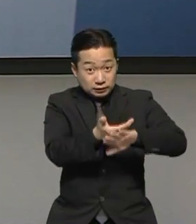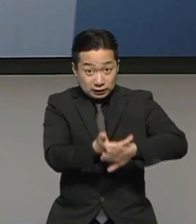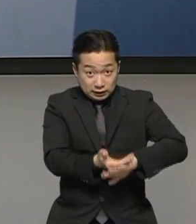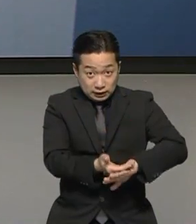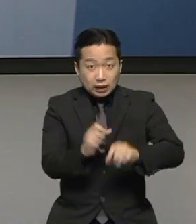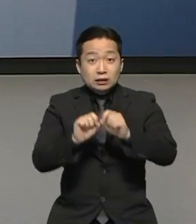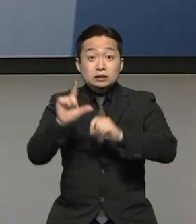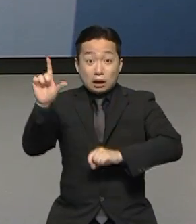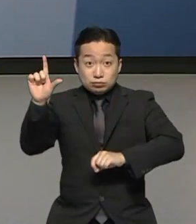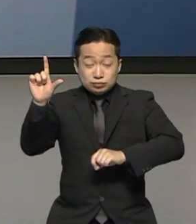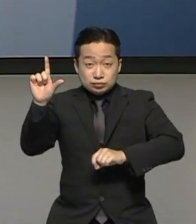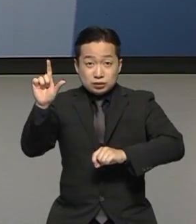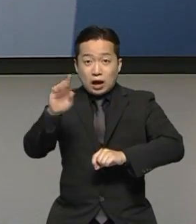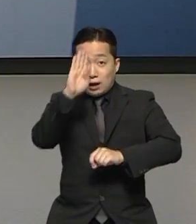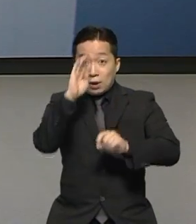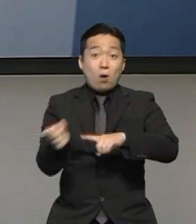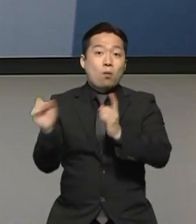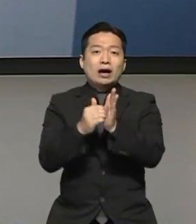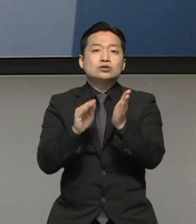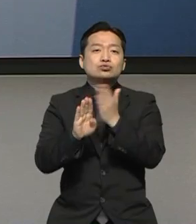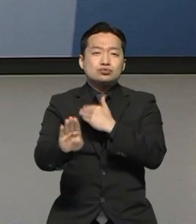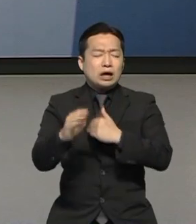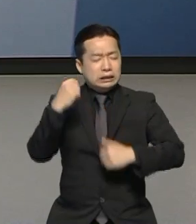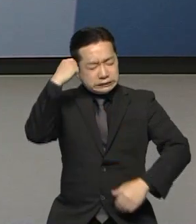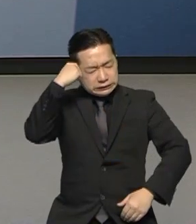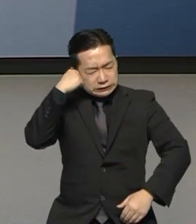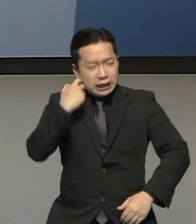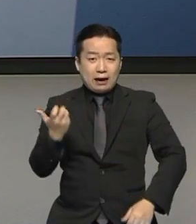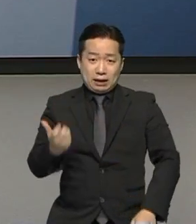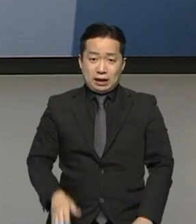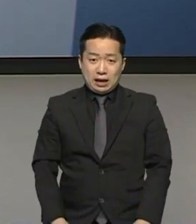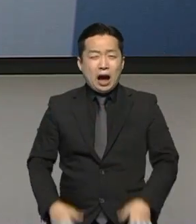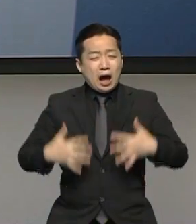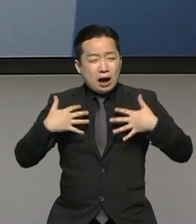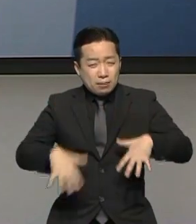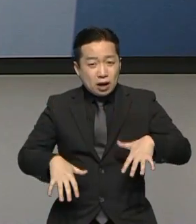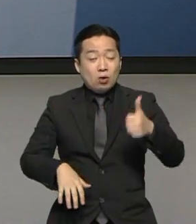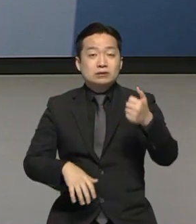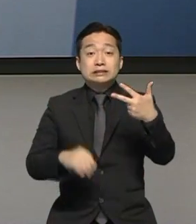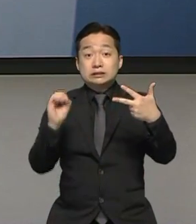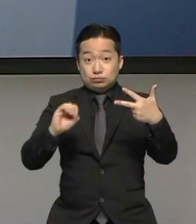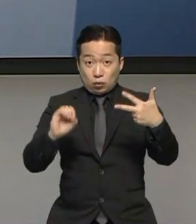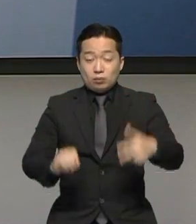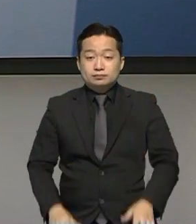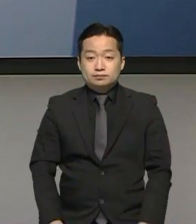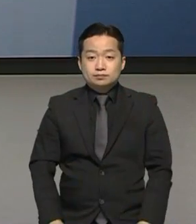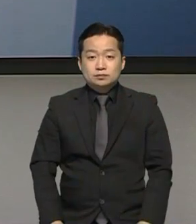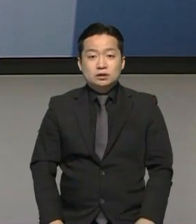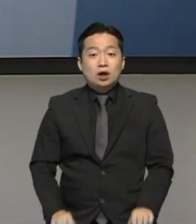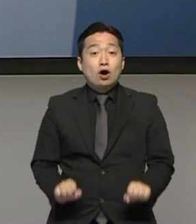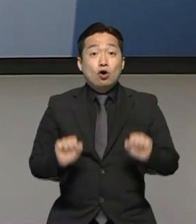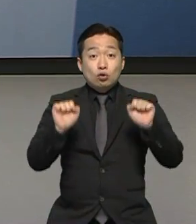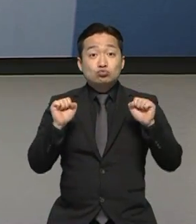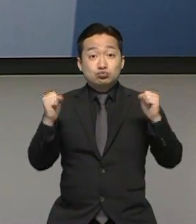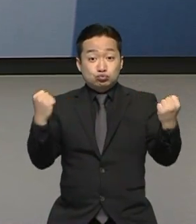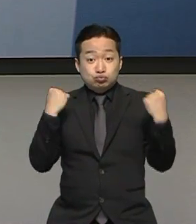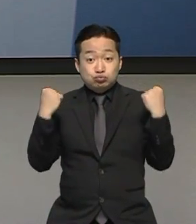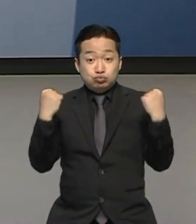대부분이 후유증을 겪은 겁니다. 피로감이 57.4%로 가장 많았고 운동 시